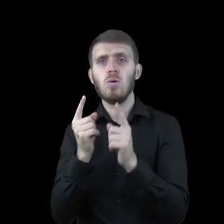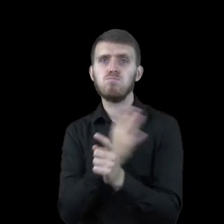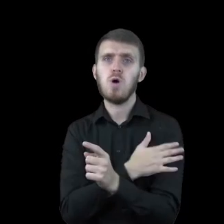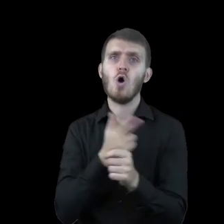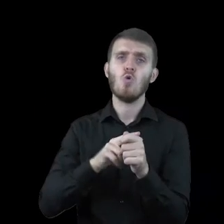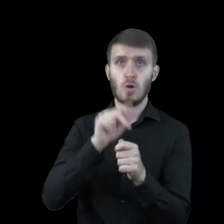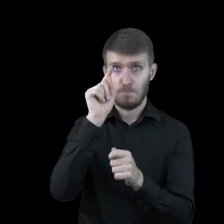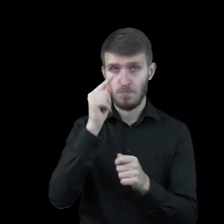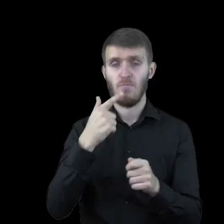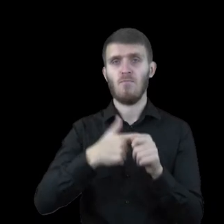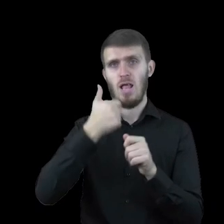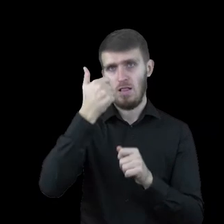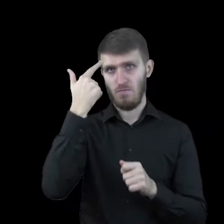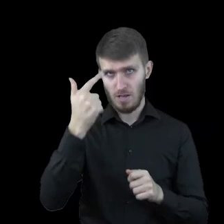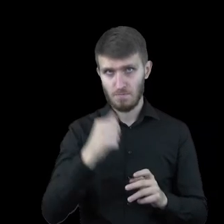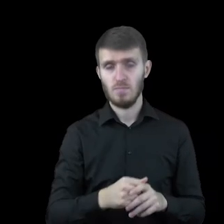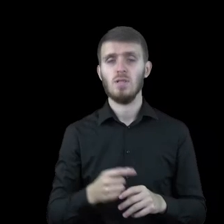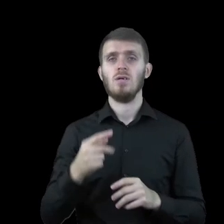dodać